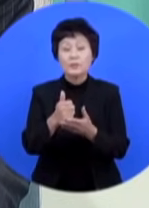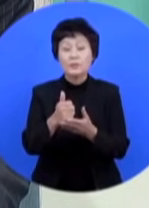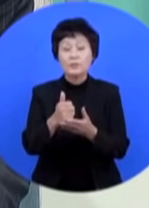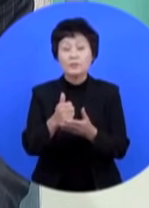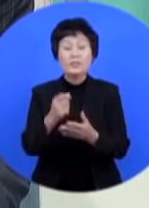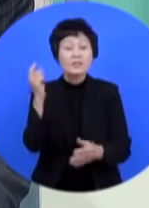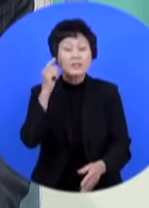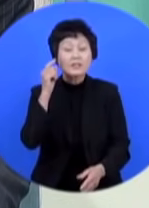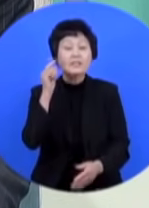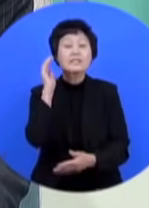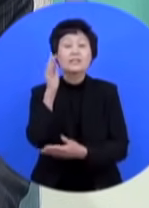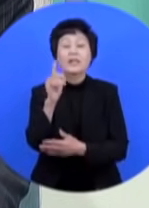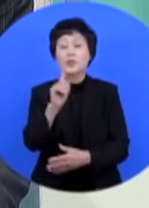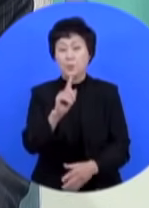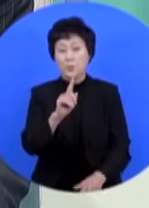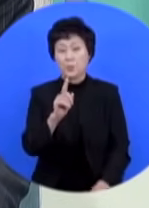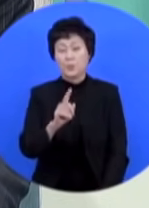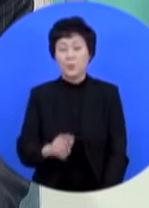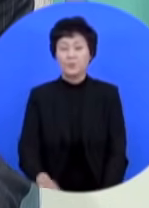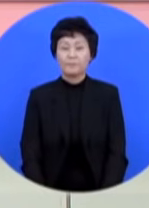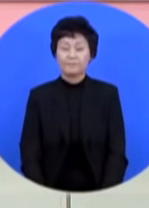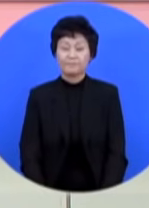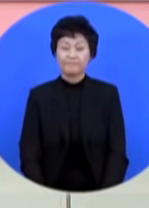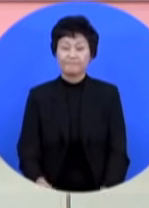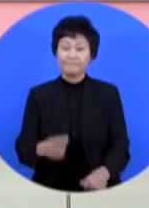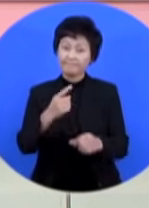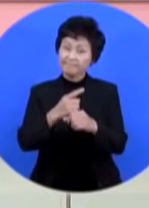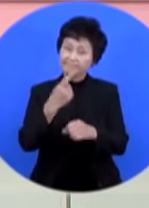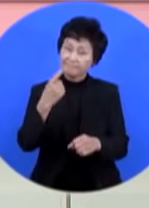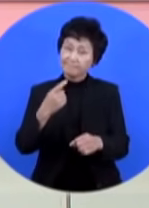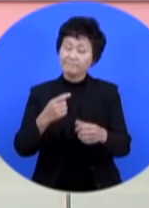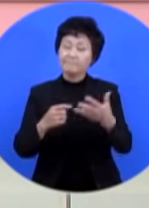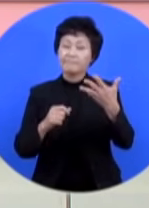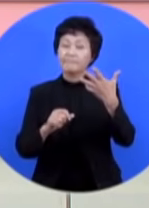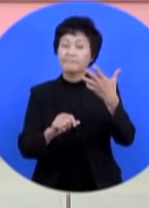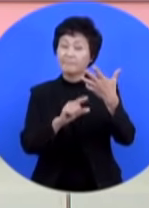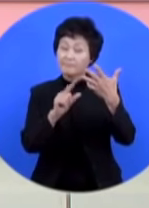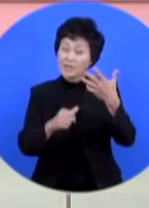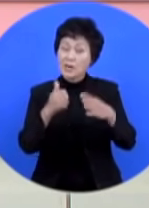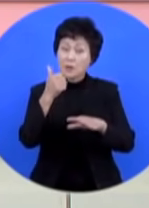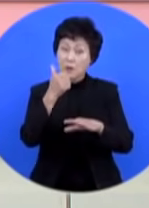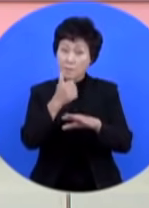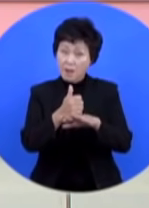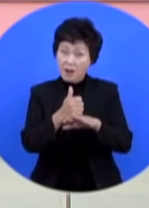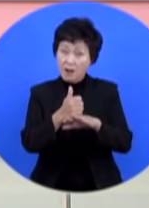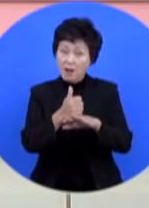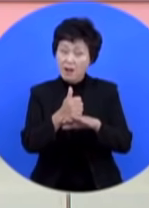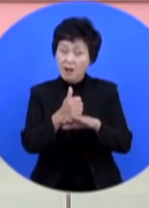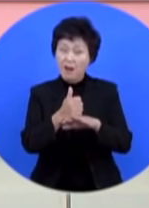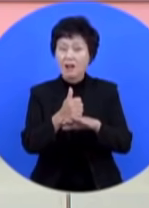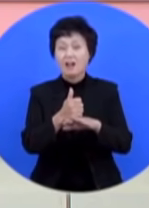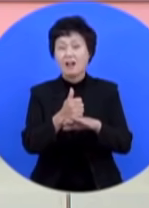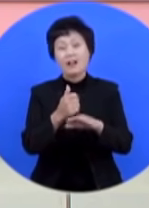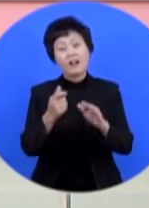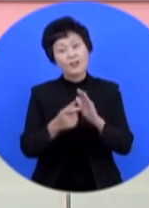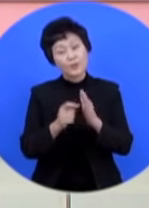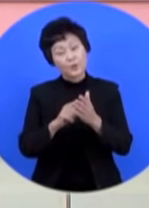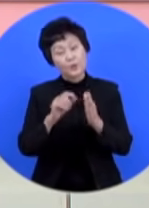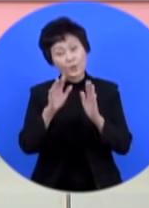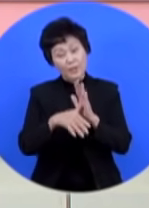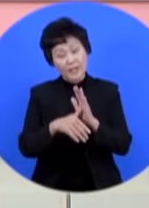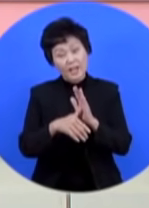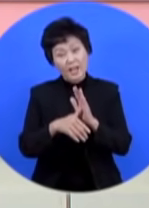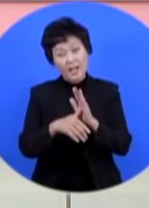들으신 거예요? 사실 작년 8월 말경에 송강수 목사님께서 저희 교단의